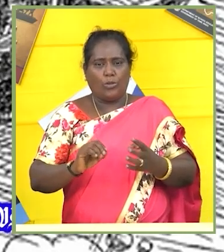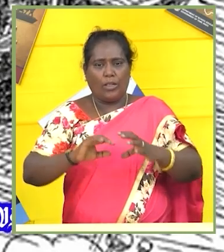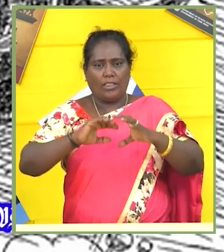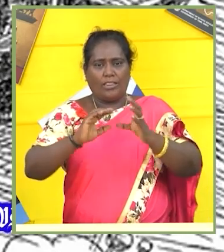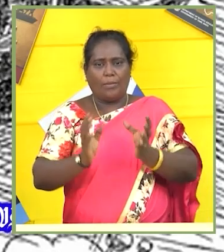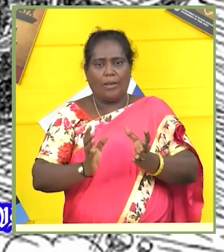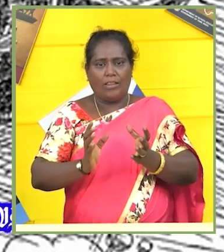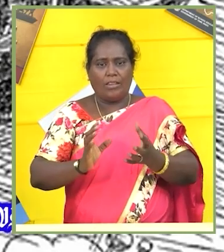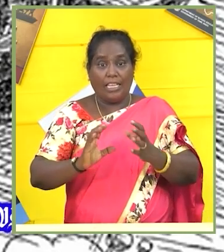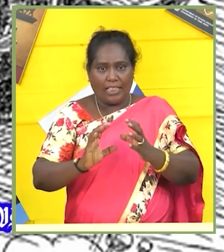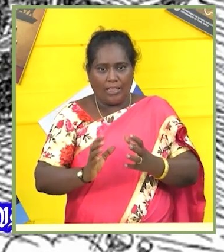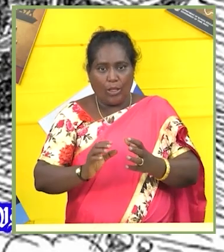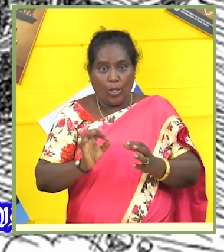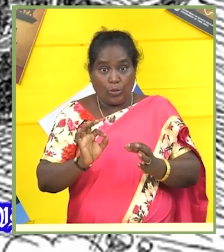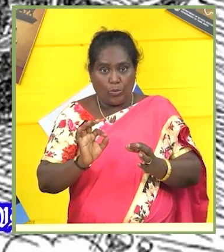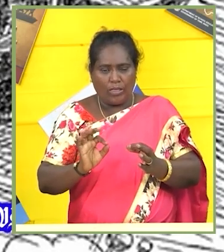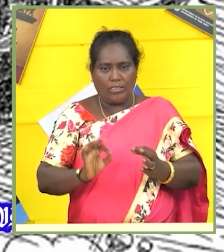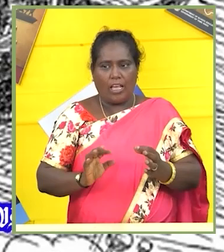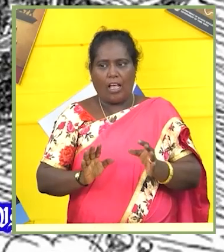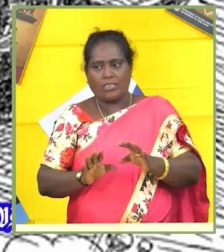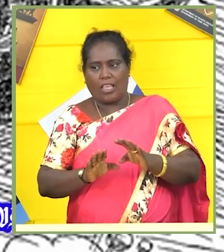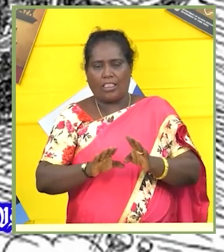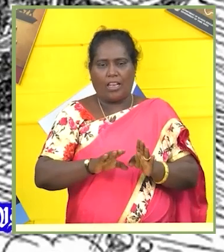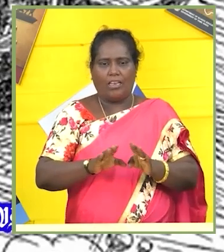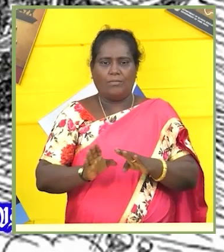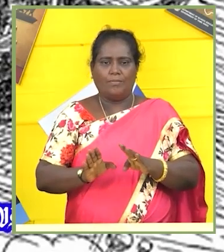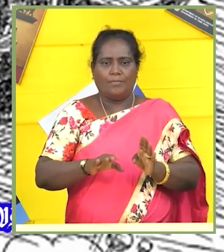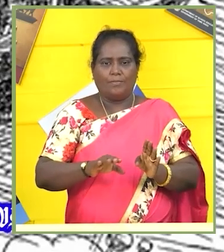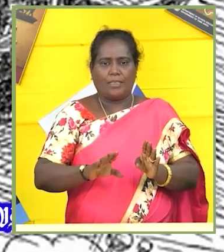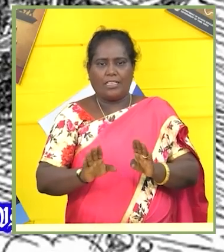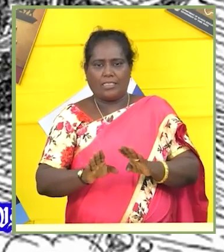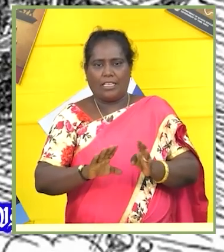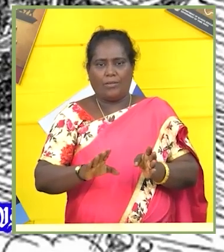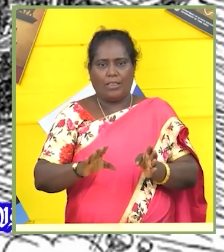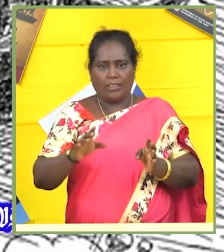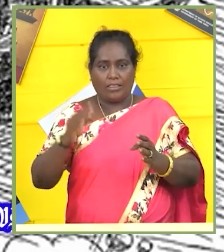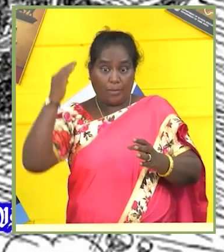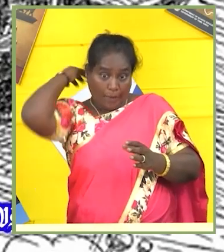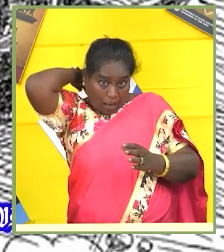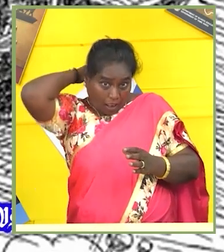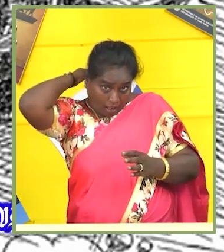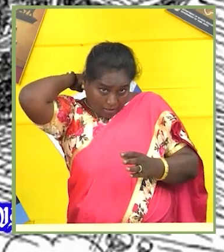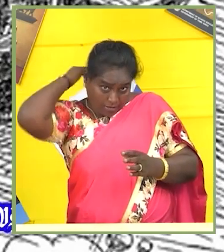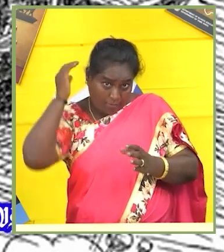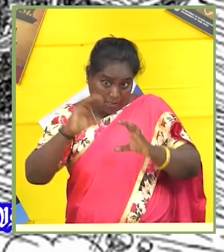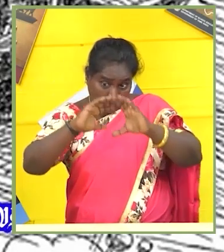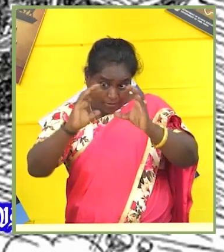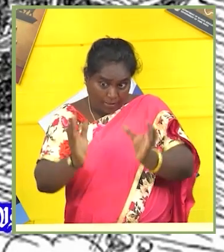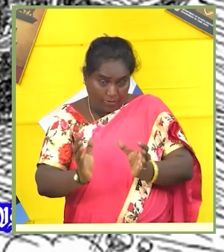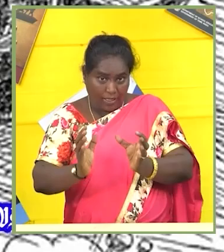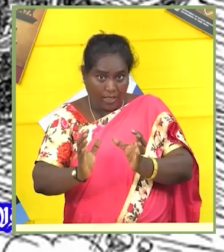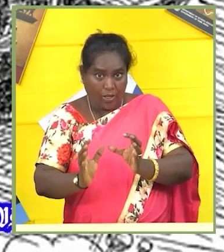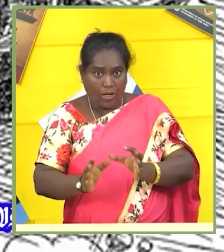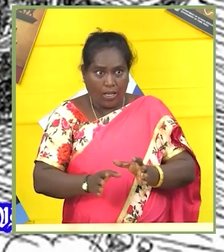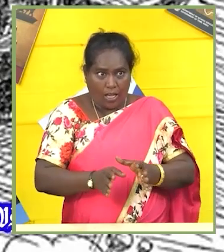போர் வீரர்களை ஒத்தவையாக இருக்கின்றது. புலவர் என்ன சொல்கிறாரு, அந்த காளைகளை மருத நிலத்து போர் வீரர்களோட